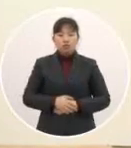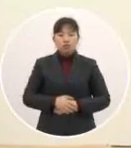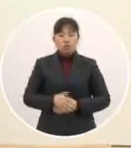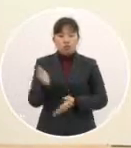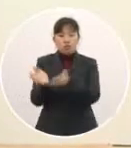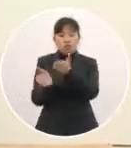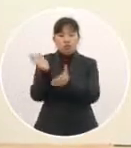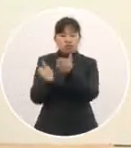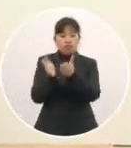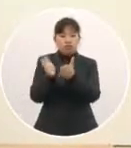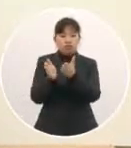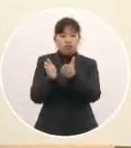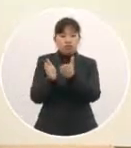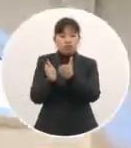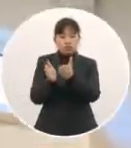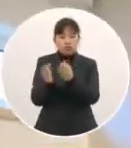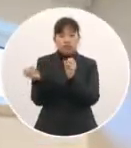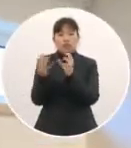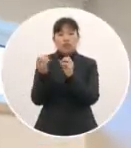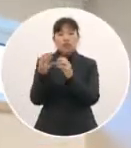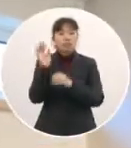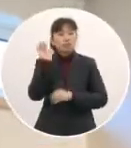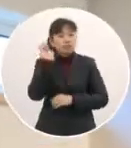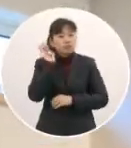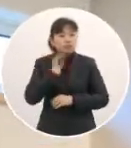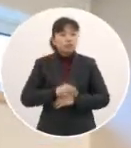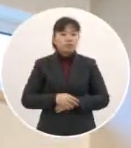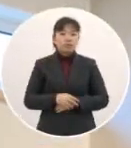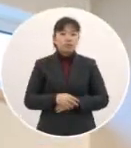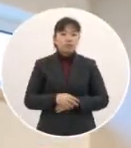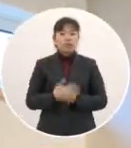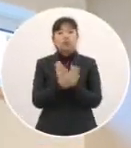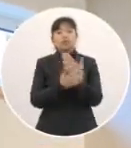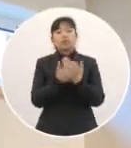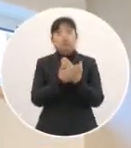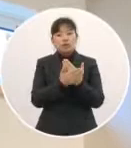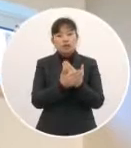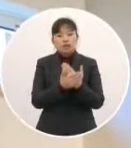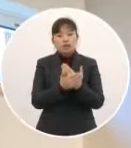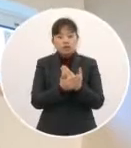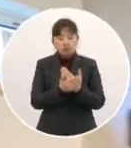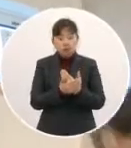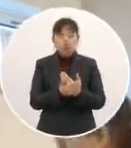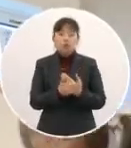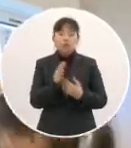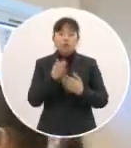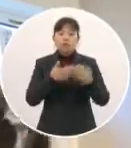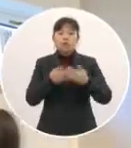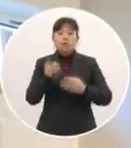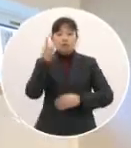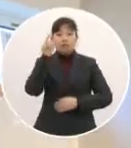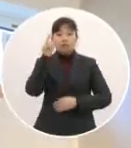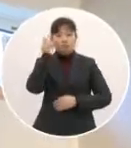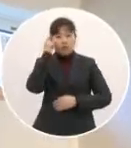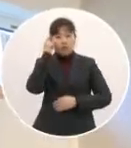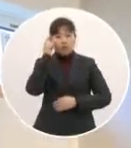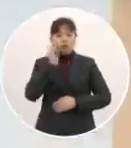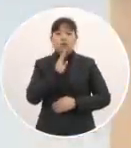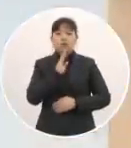アするっていう意味で話を聞いてあげたりとかですね、でそういうことがすごい重要なんだなっていうのがやってみてよく分かりました。